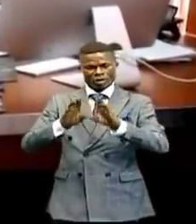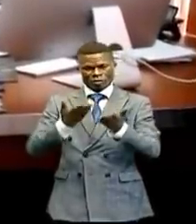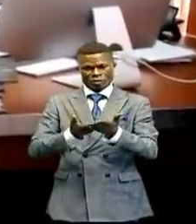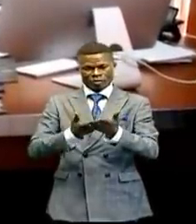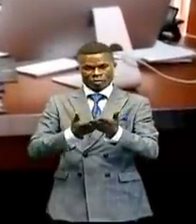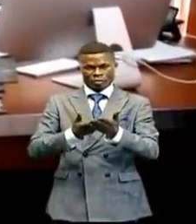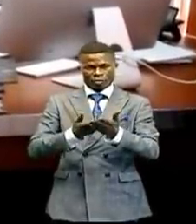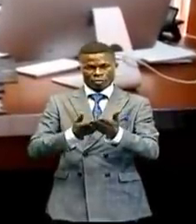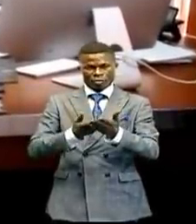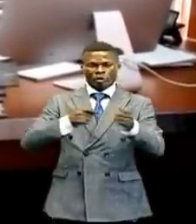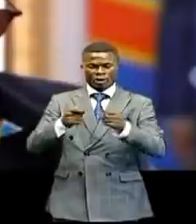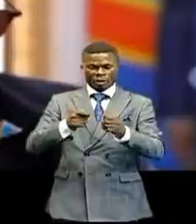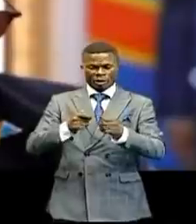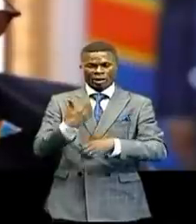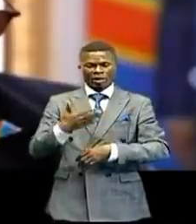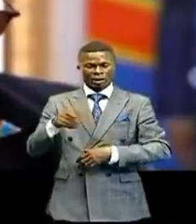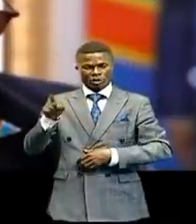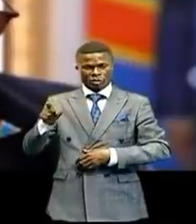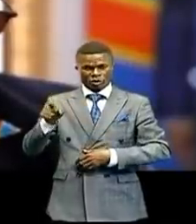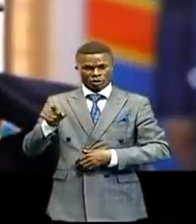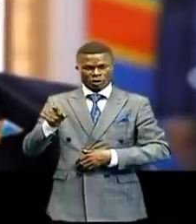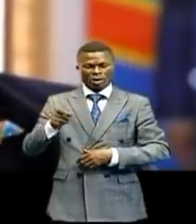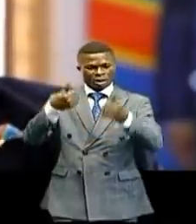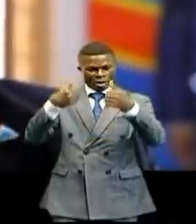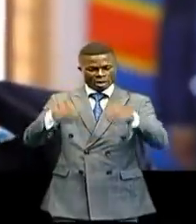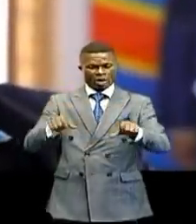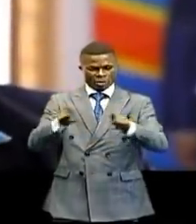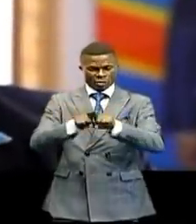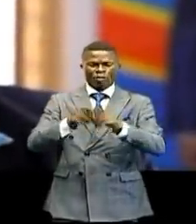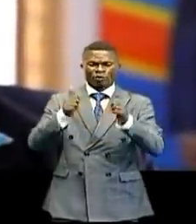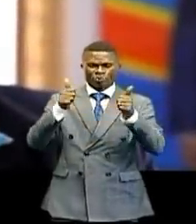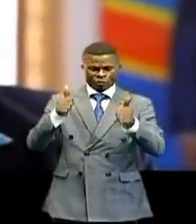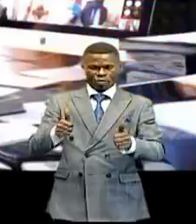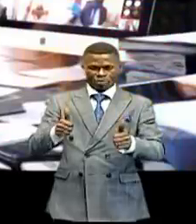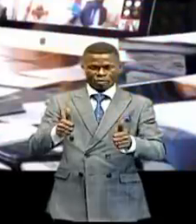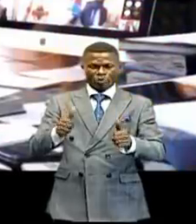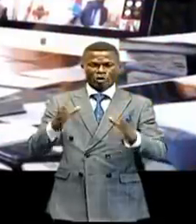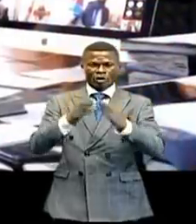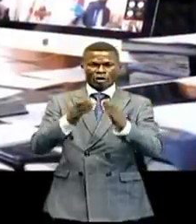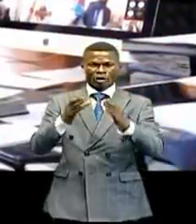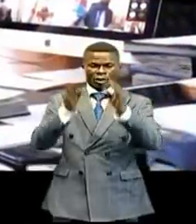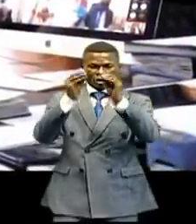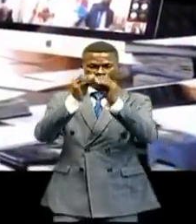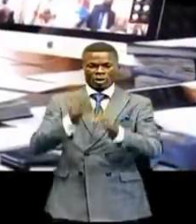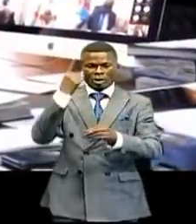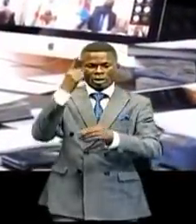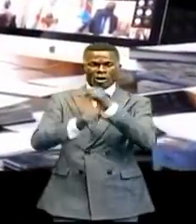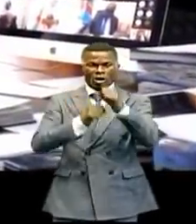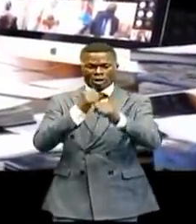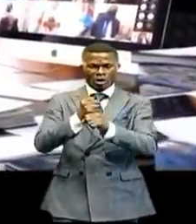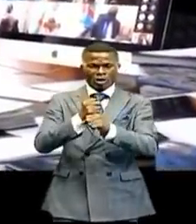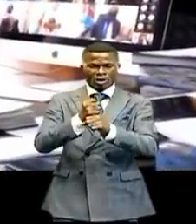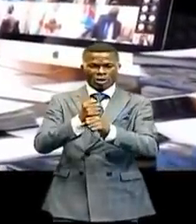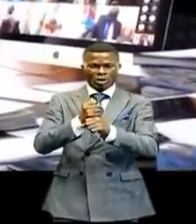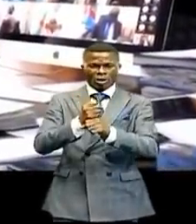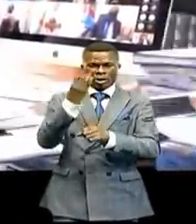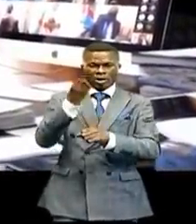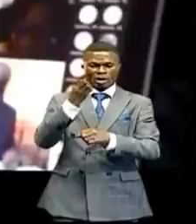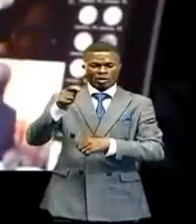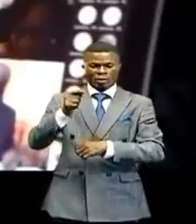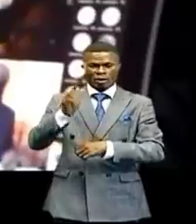Le marché de biens et services est demeuré relativement stable avec un cumul annuel de l'inflation de